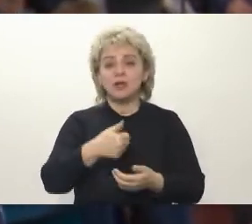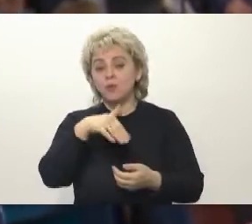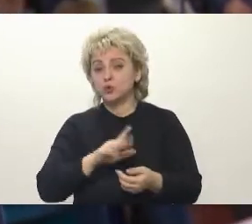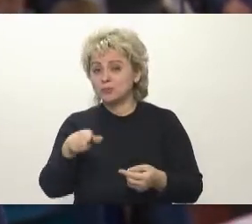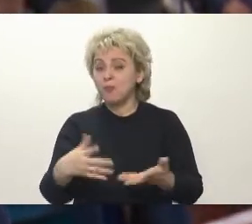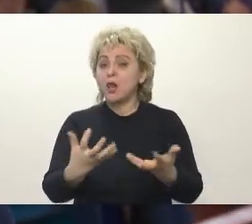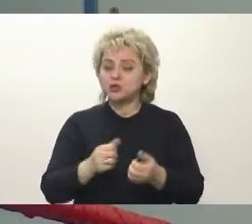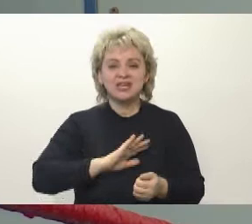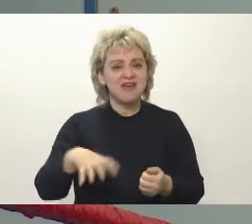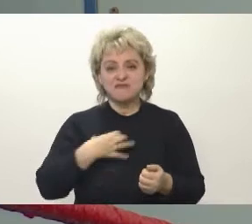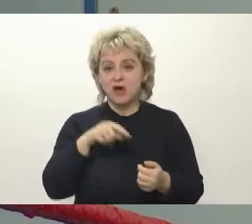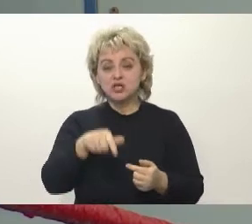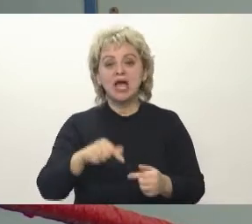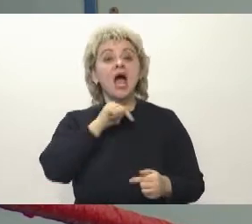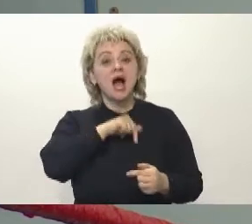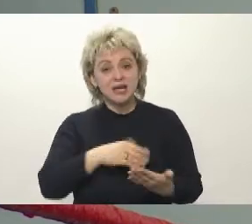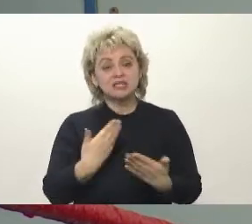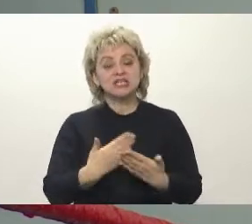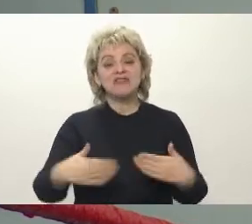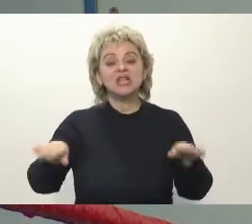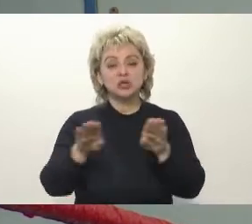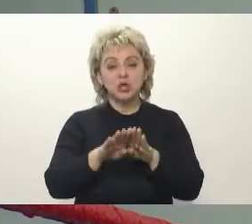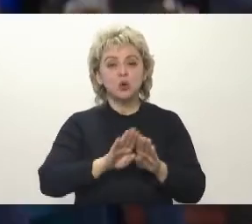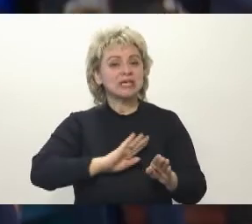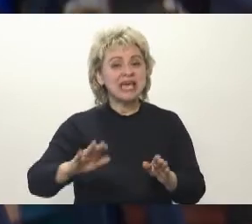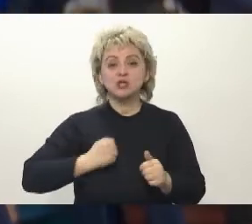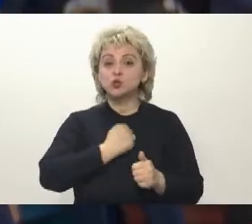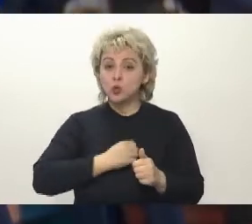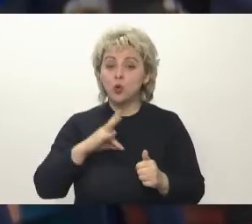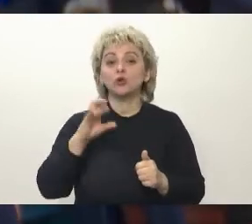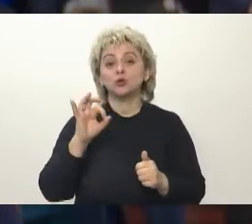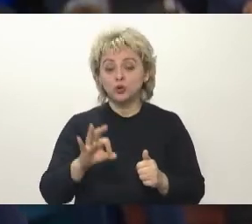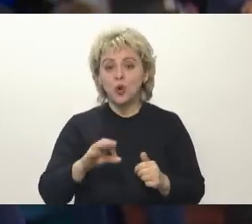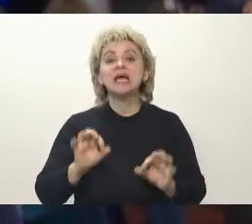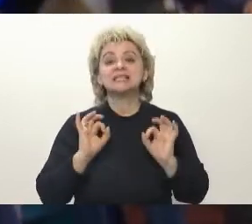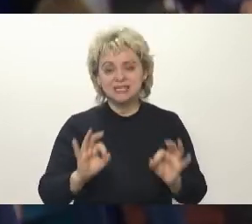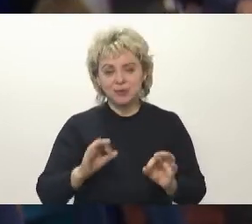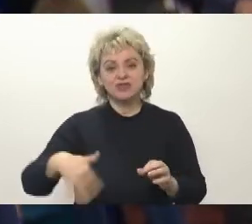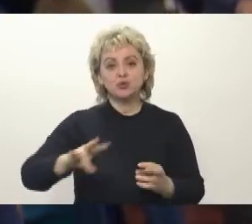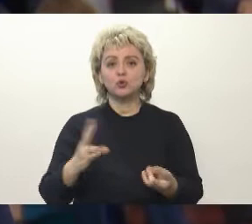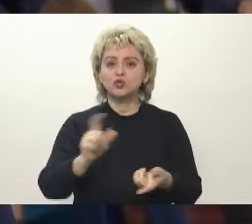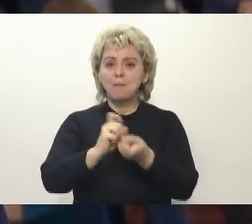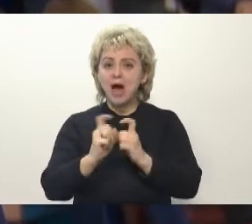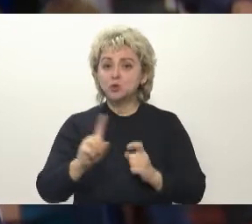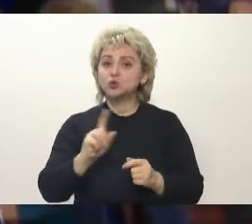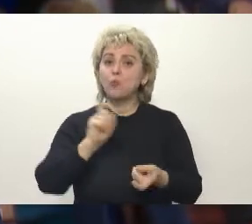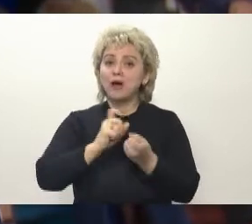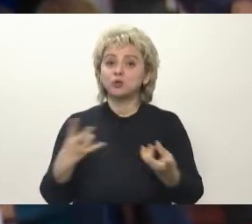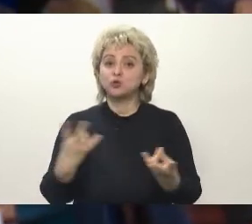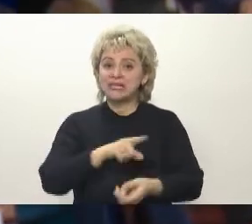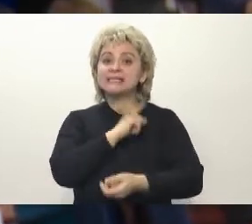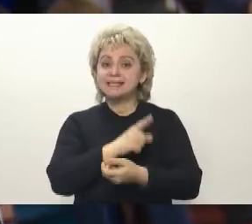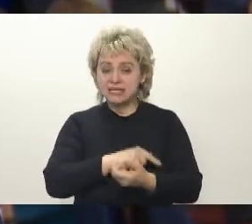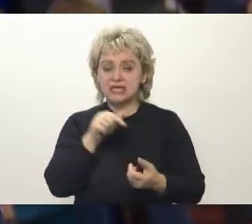получить. Неважно. Характер, наверное, такой. Не злой, но за справедливость надо бороться. А чтобы бороться, нужны силы